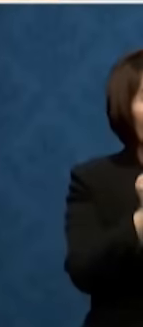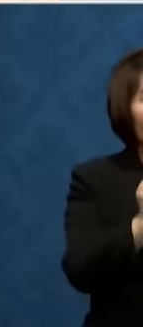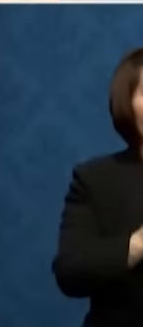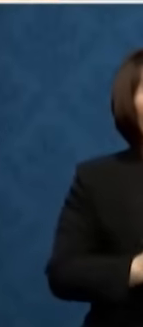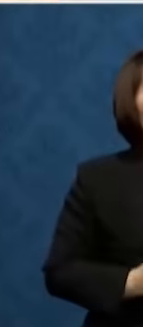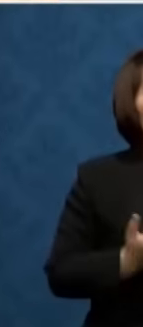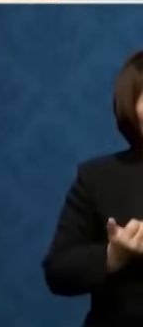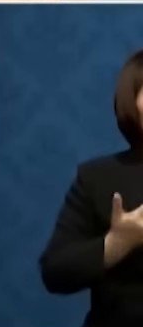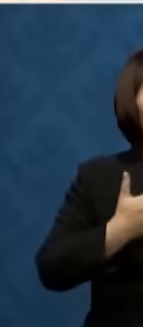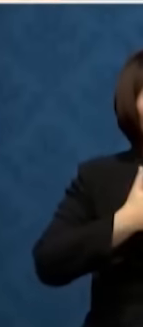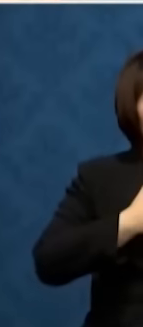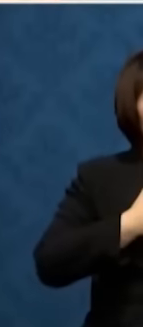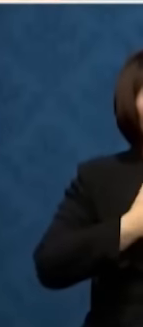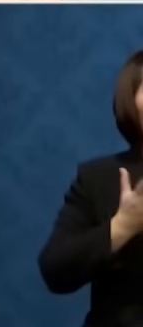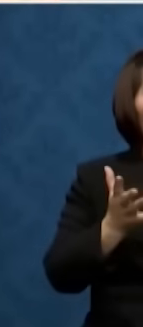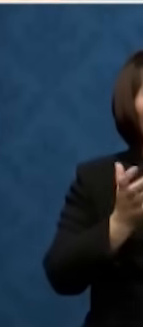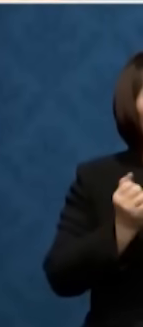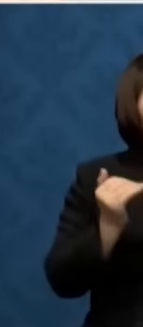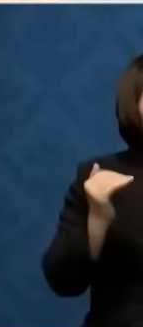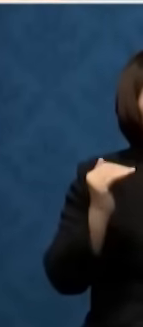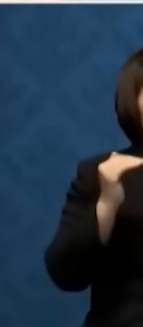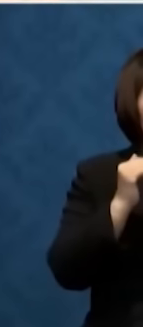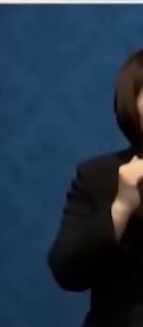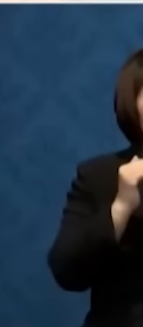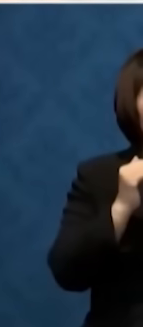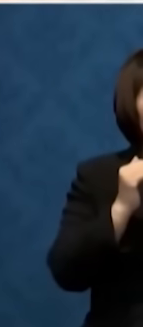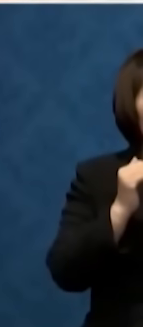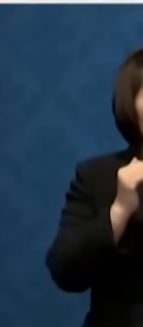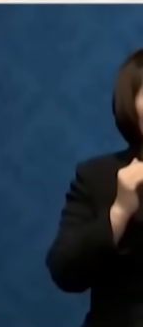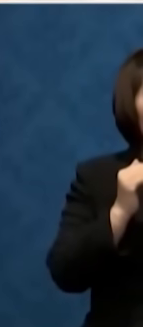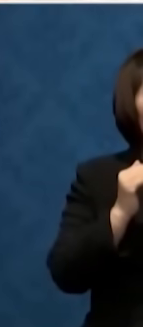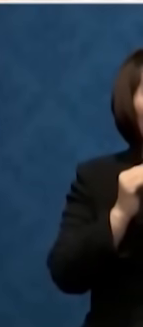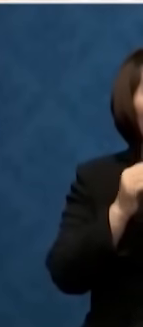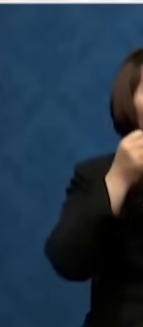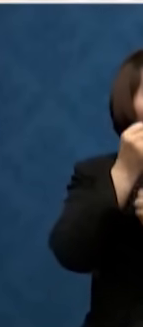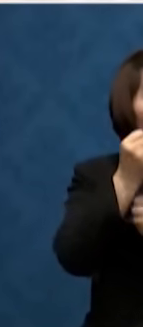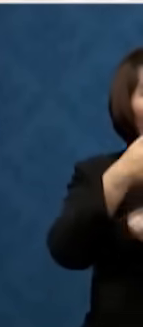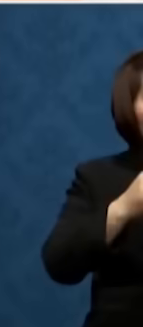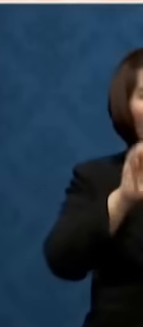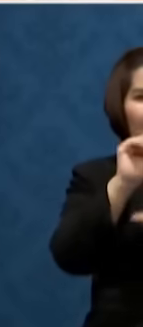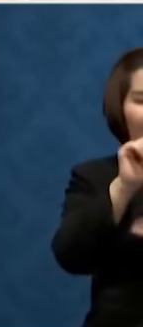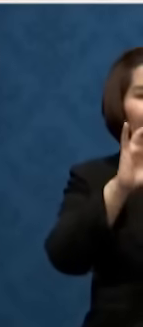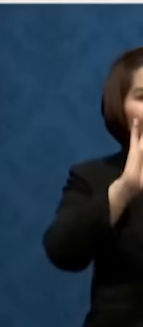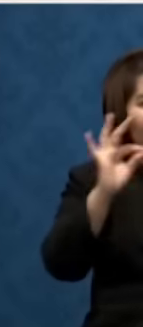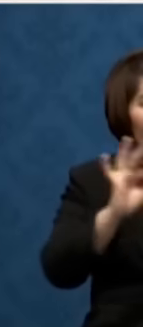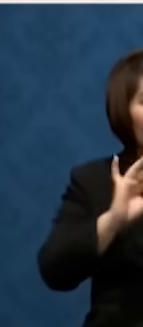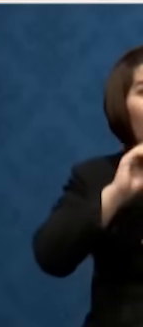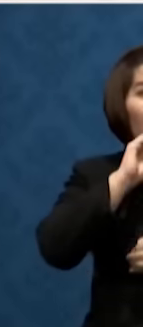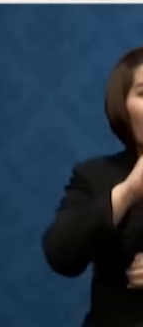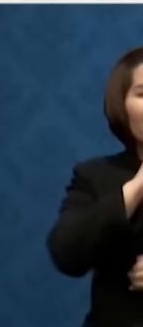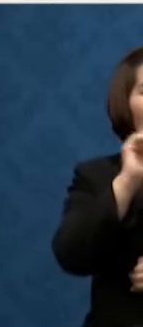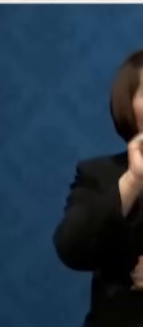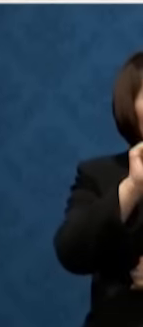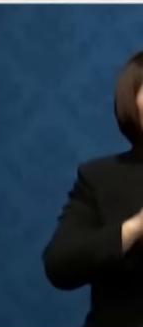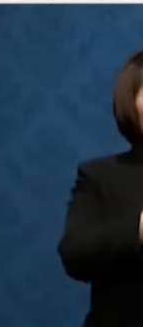น์วันนี้ผมขออนุญาตใช้สิทธิ์นะครับขอท้วงประท้วงท่านประธานครับว่ายติใดที่ตกไปแ